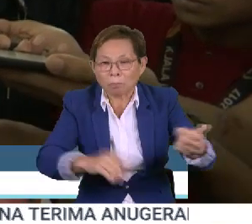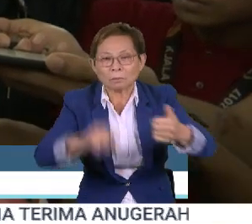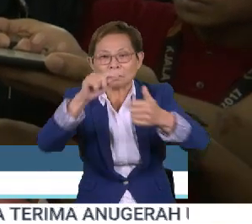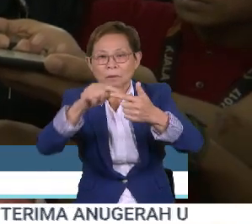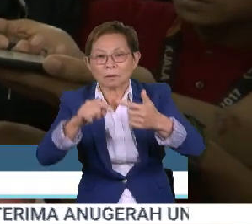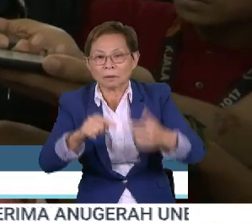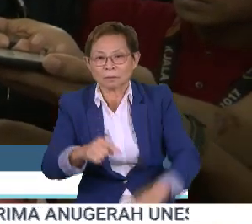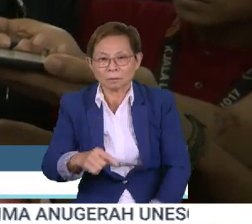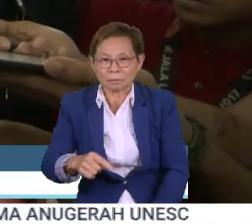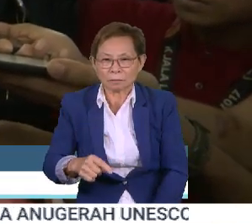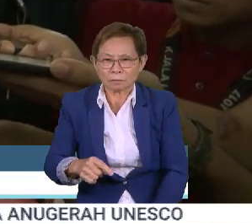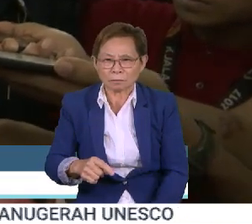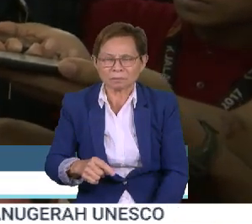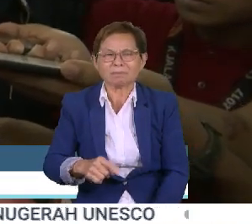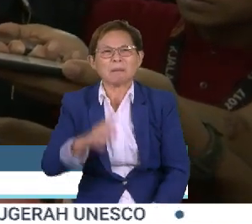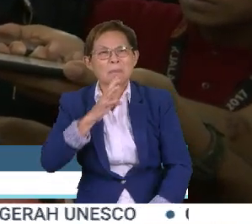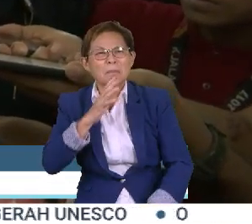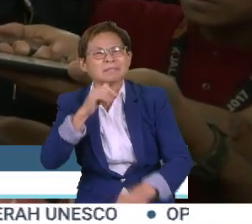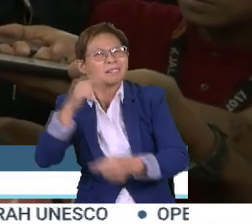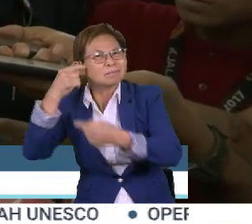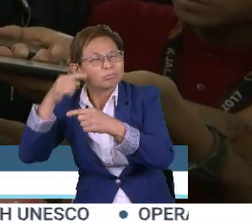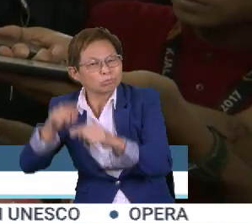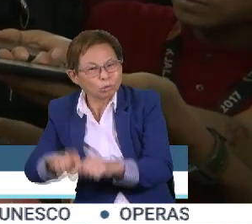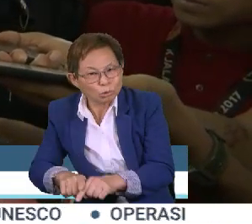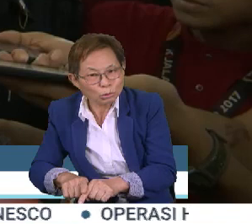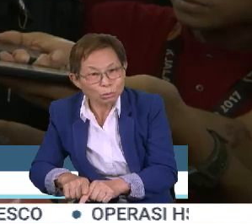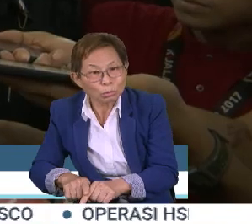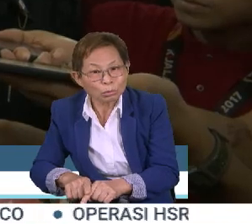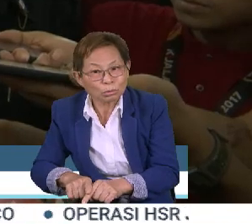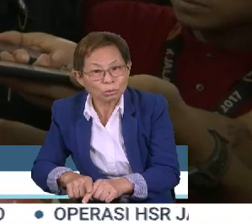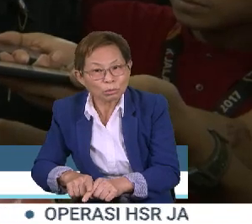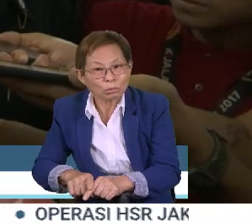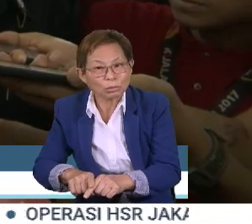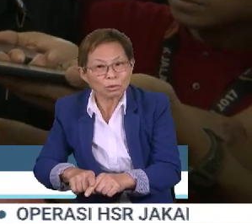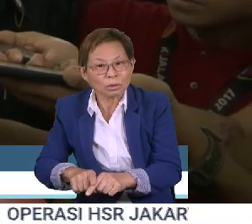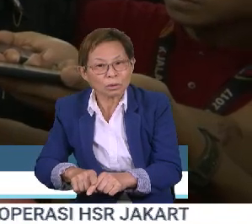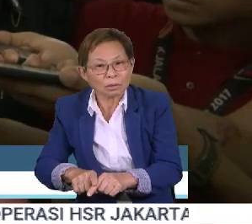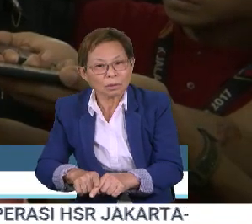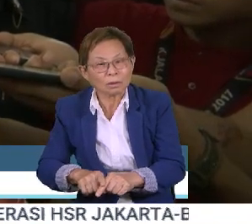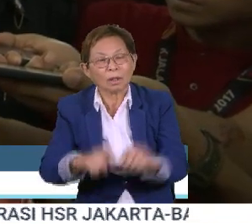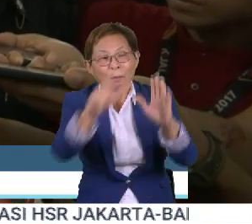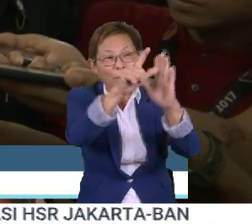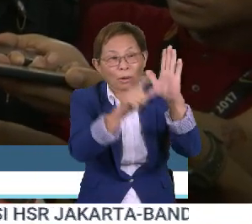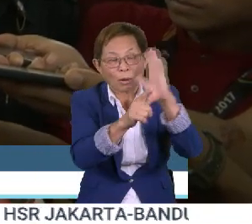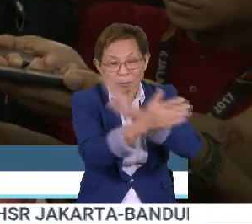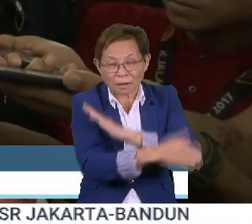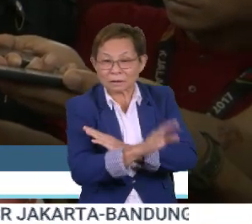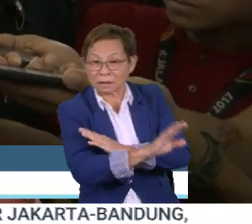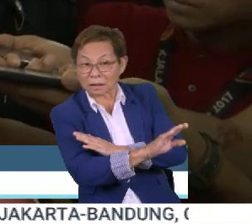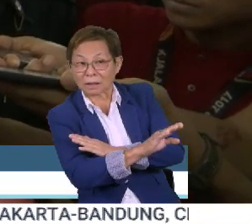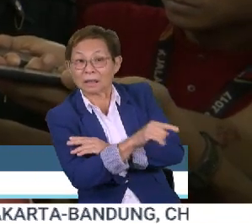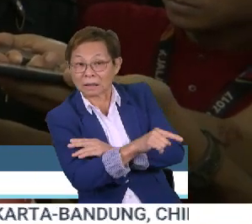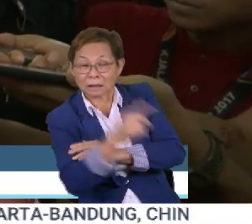Jangan menyatakan tidak setuju dengan pulau dia juga lihat